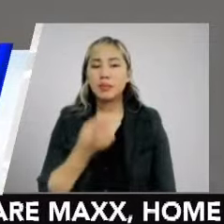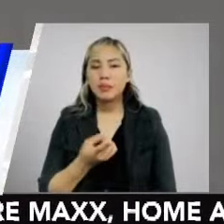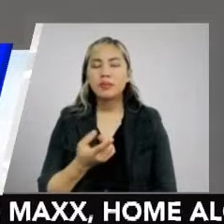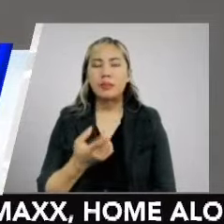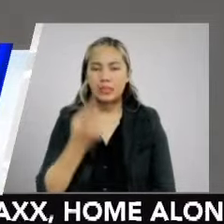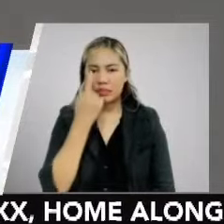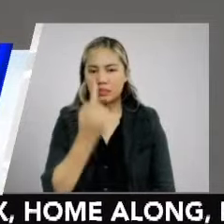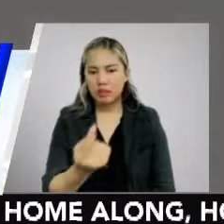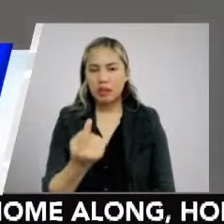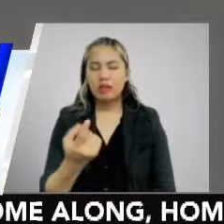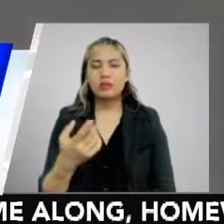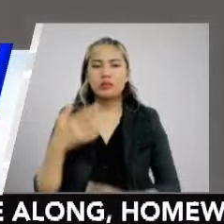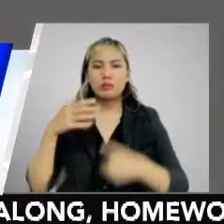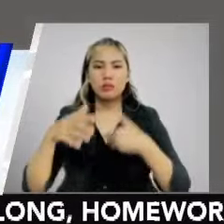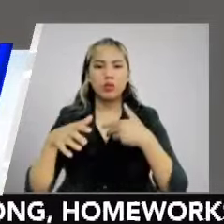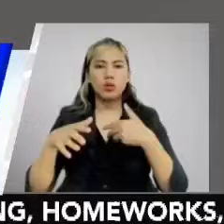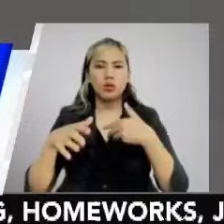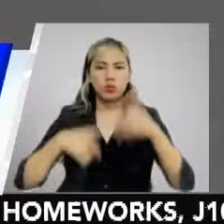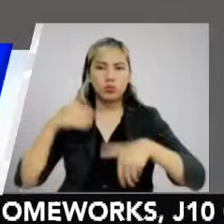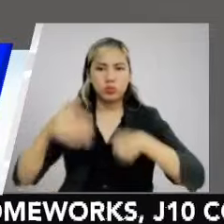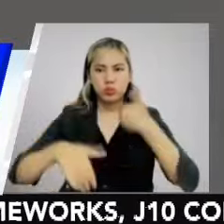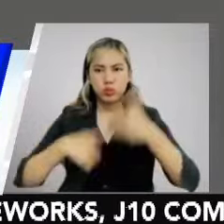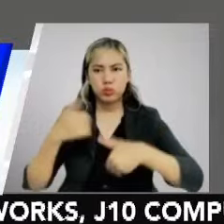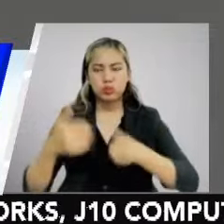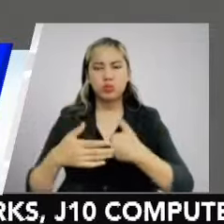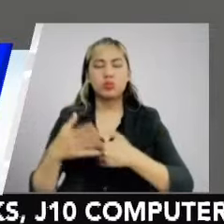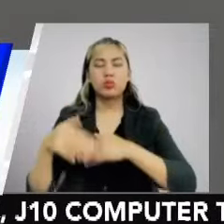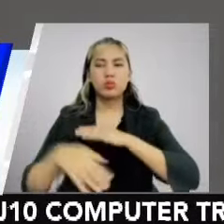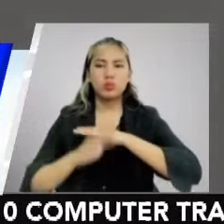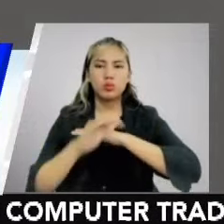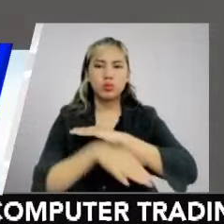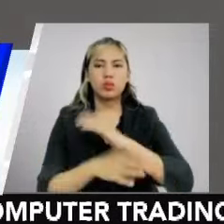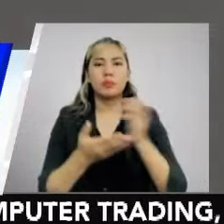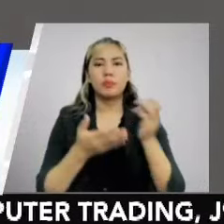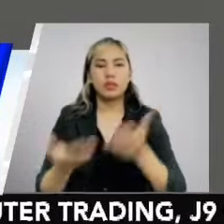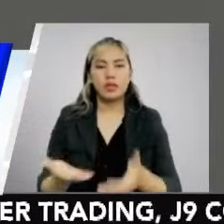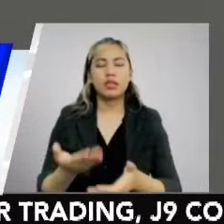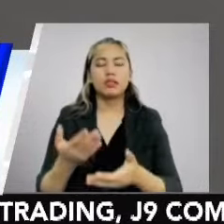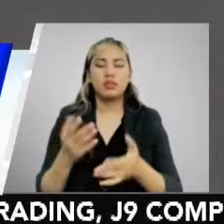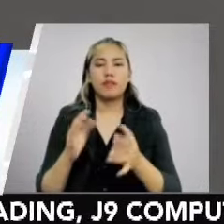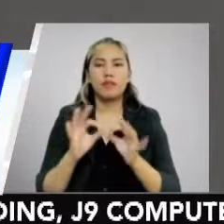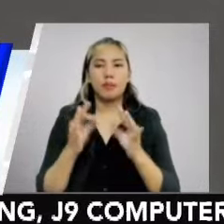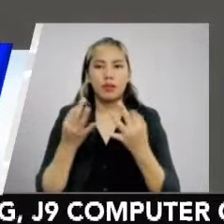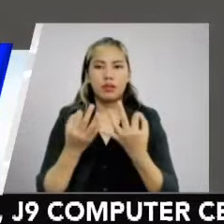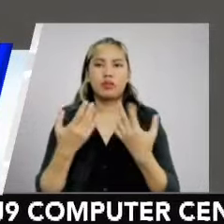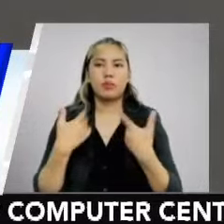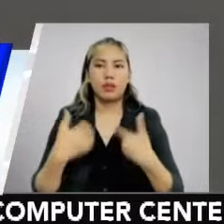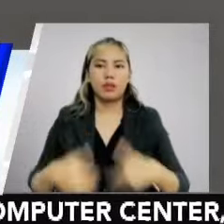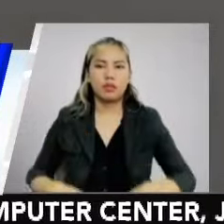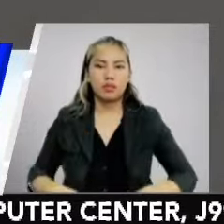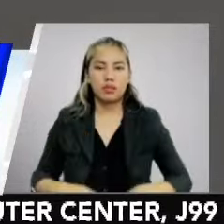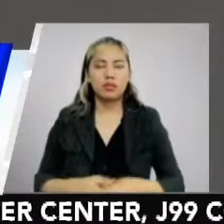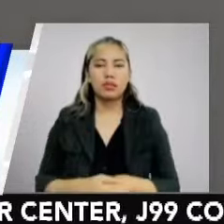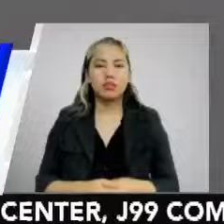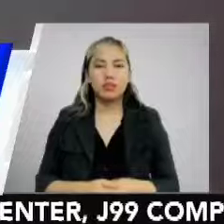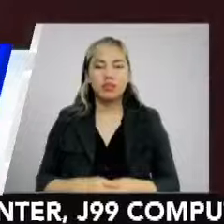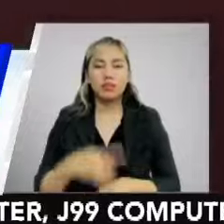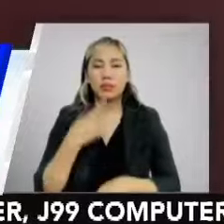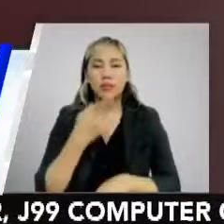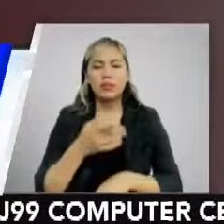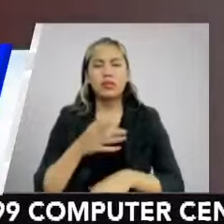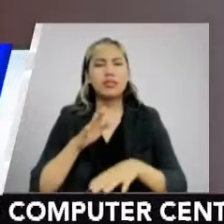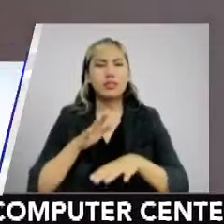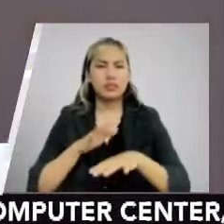sa dagat ang lalaki. Na-turnover na sa pamilya ang kanyang labi. Panawagan ng mga otoridad, iwasan ang pagligo sa dagat